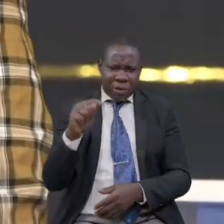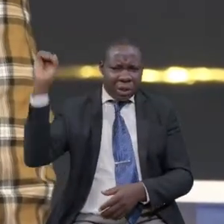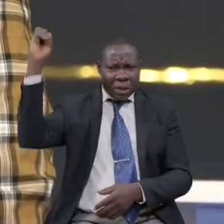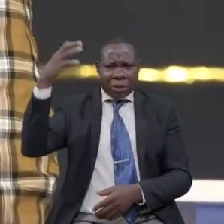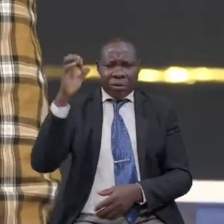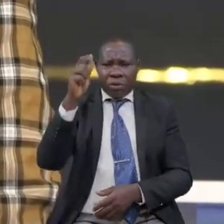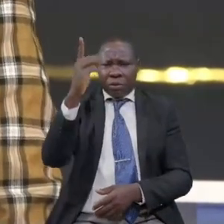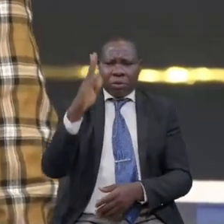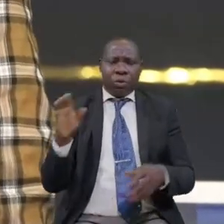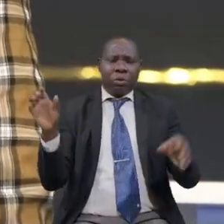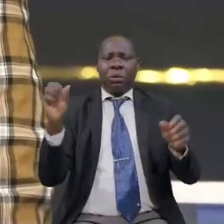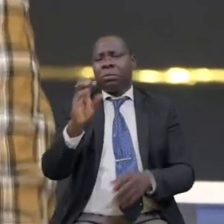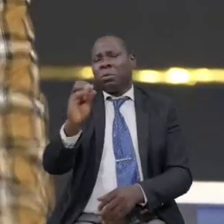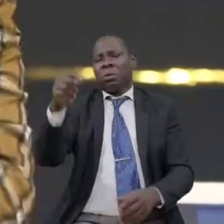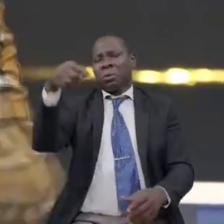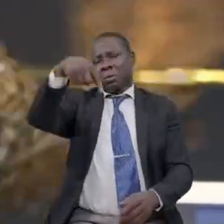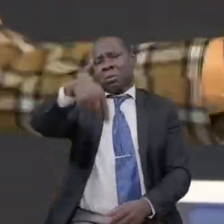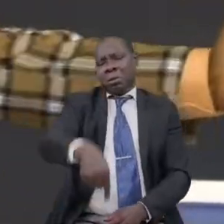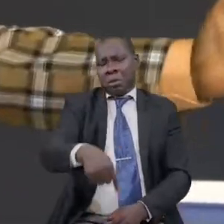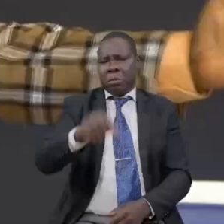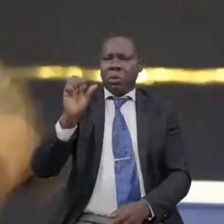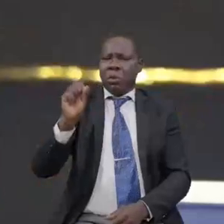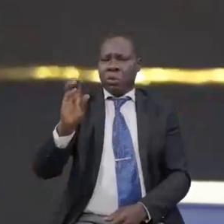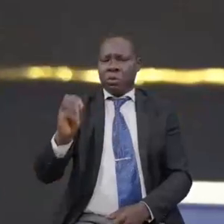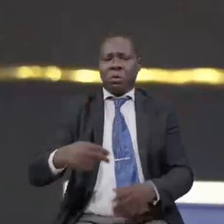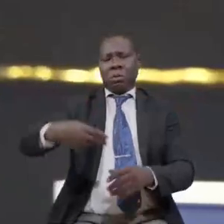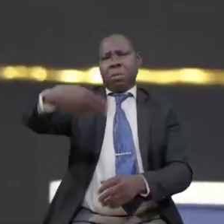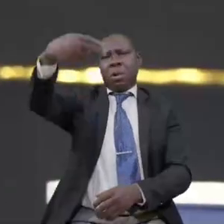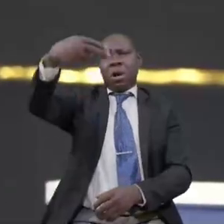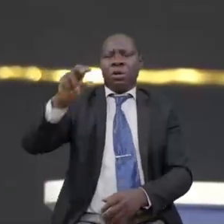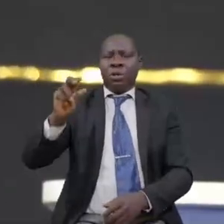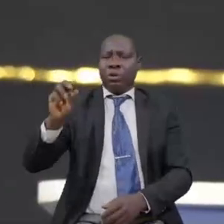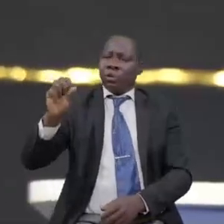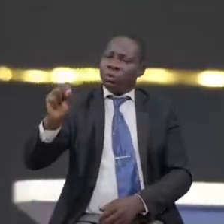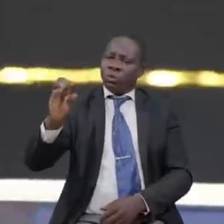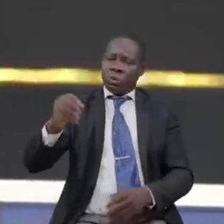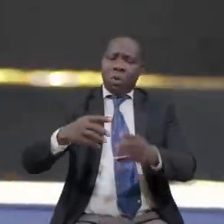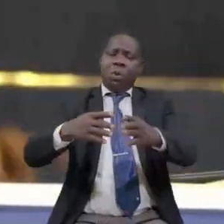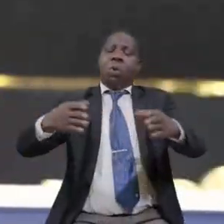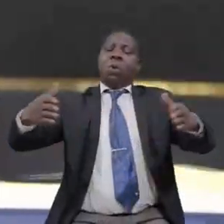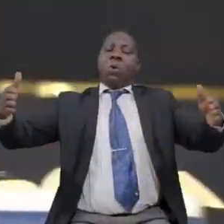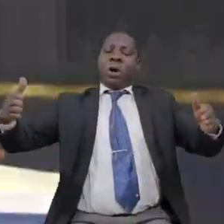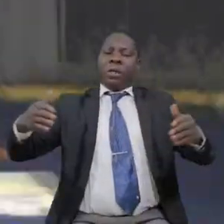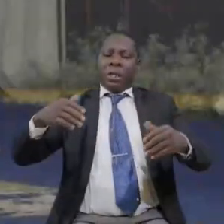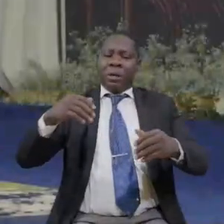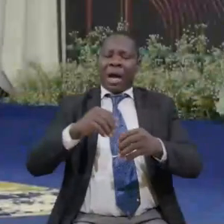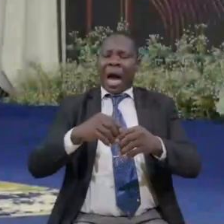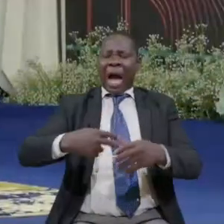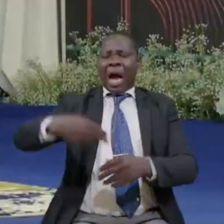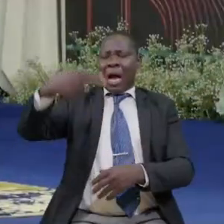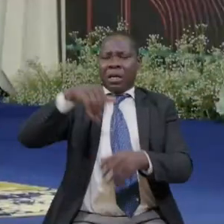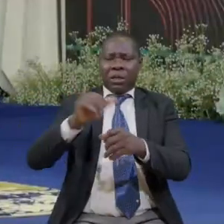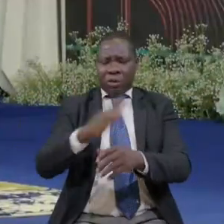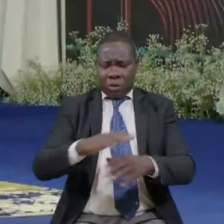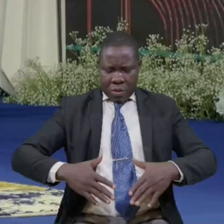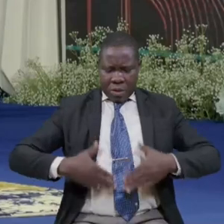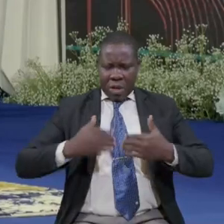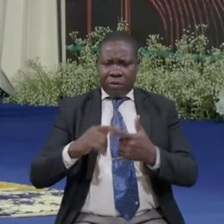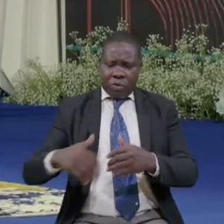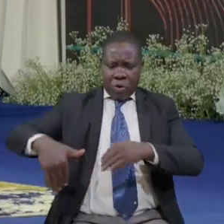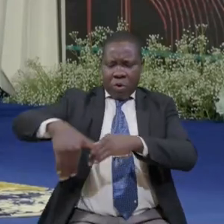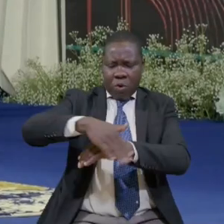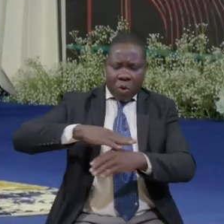si profonde, si élevée, si étendue et si large, pour couvrir